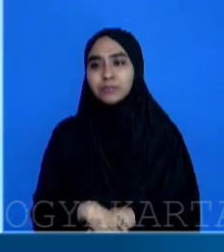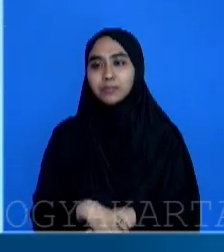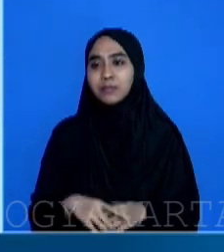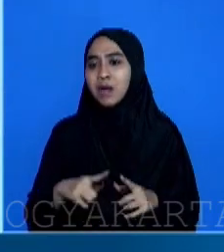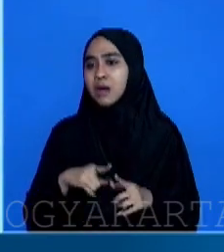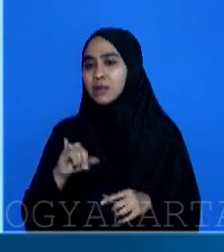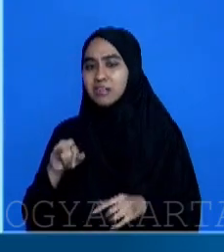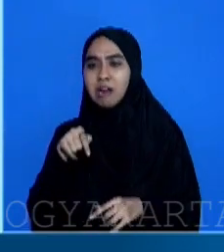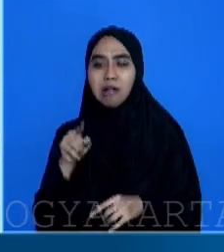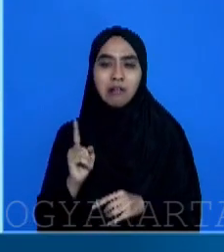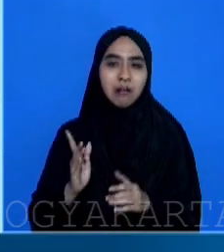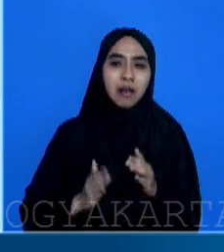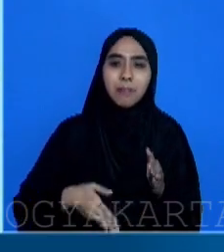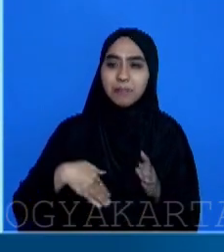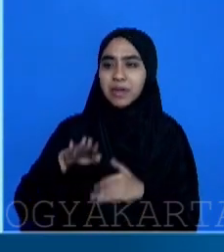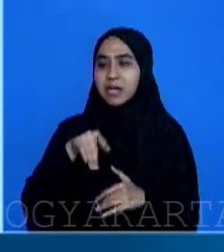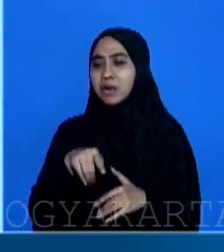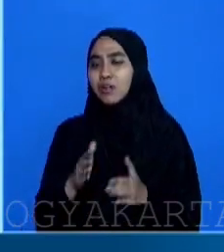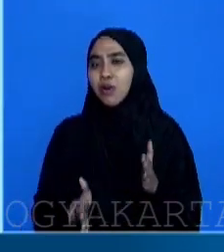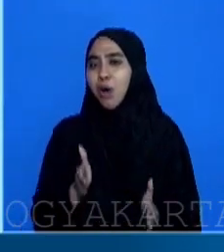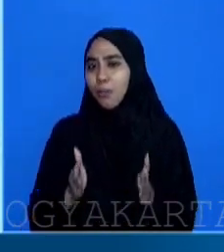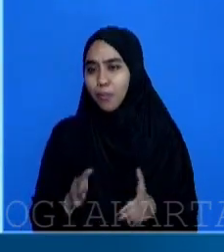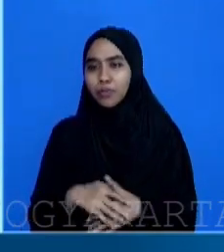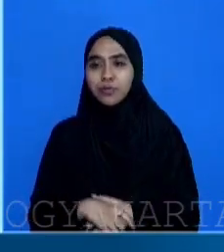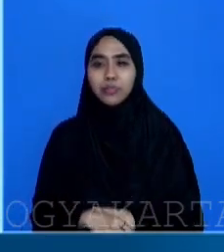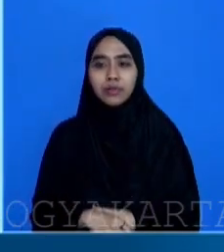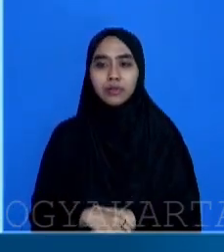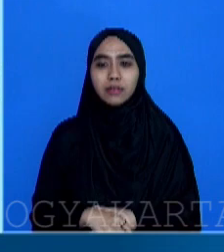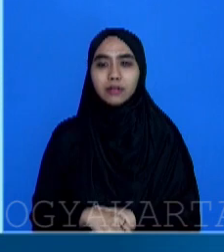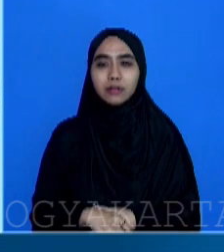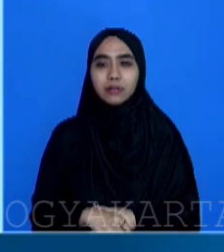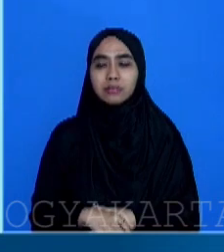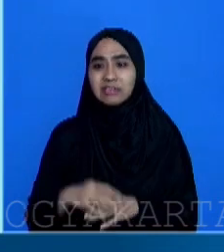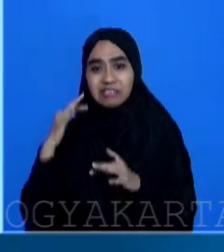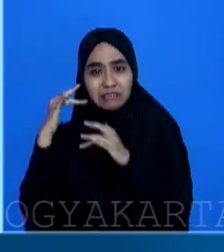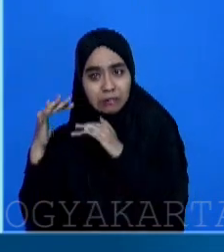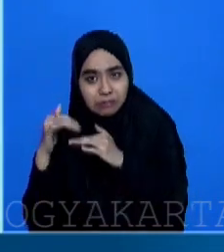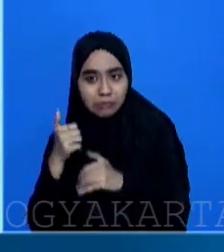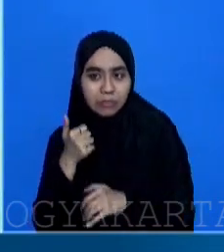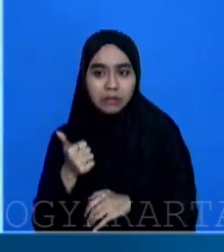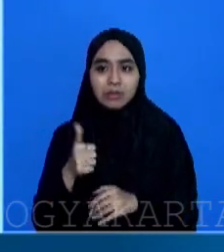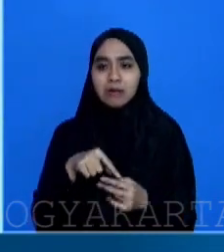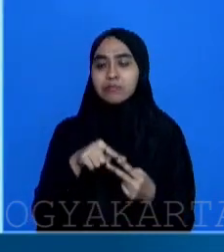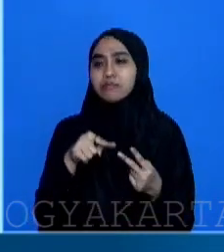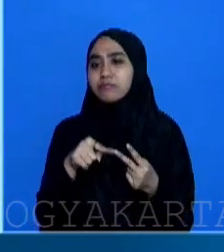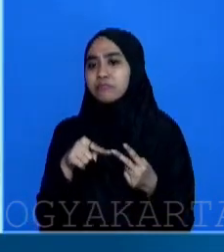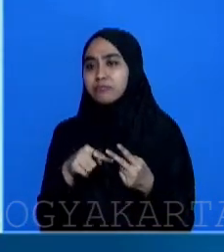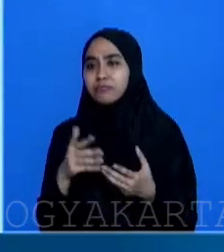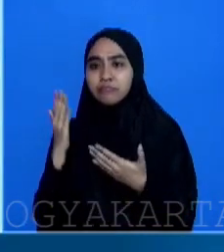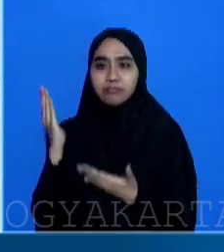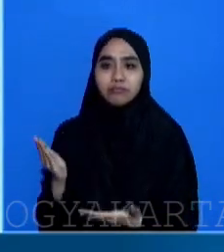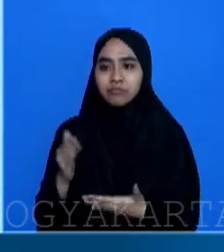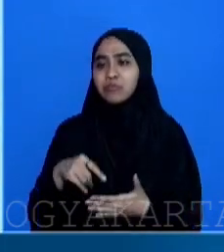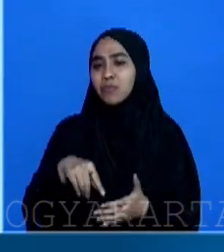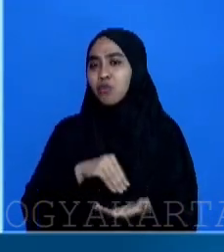memamerkan lebih dari 10 robot yang bisa berinteraksi dengan manusia seperti restoran robot, dancing robot, autocar, robot catur,